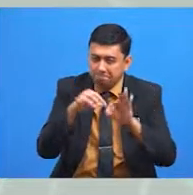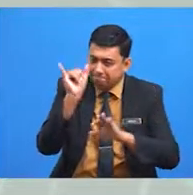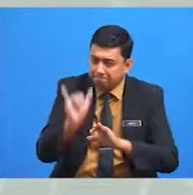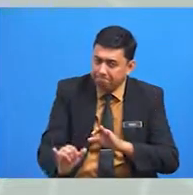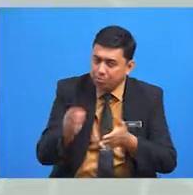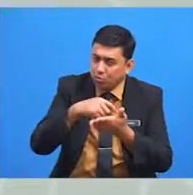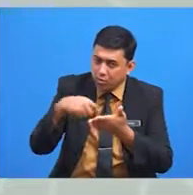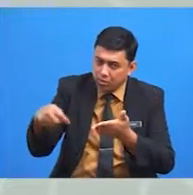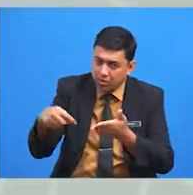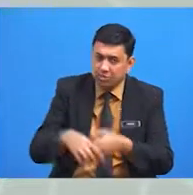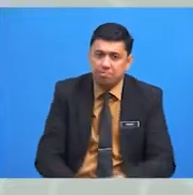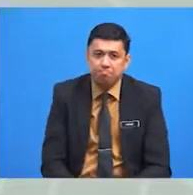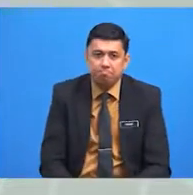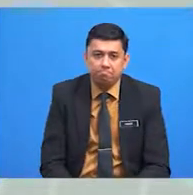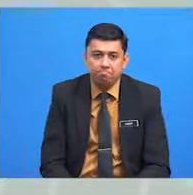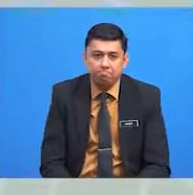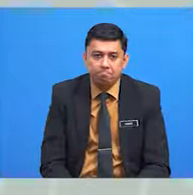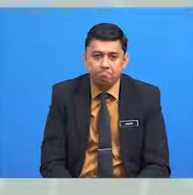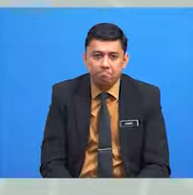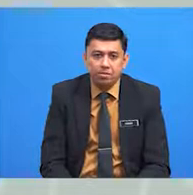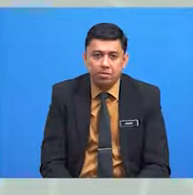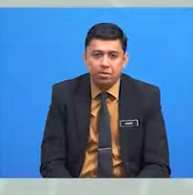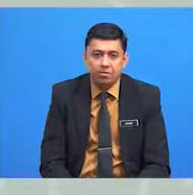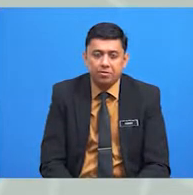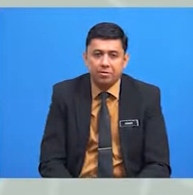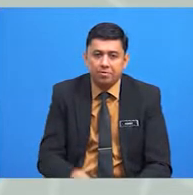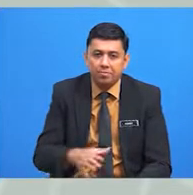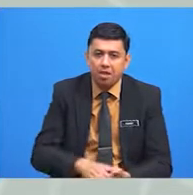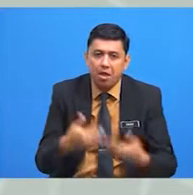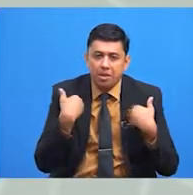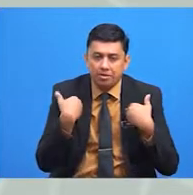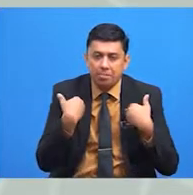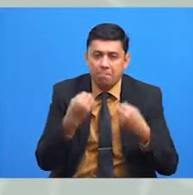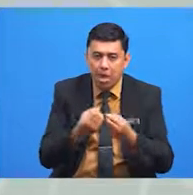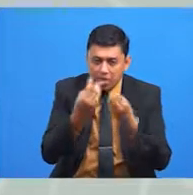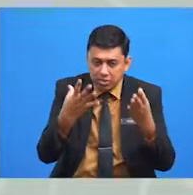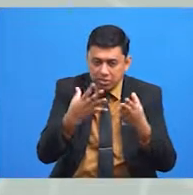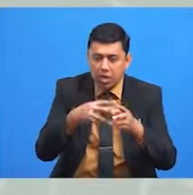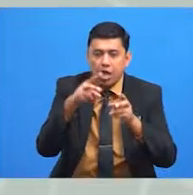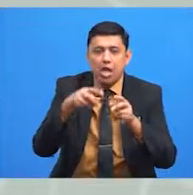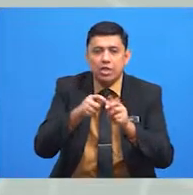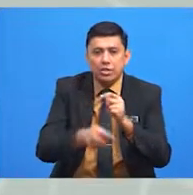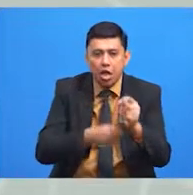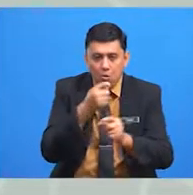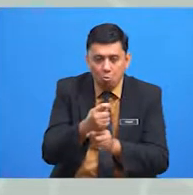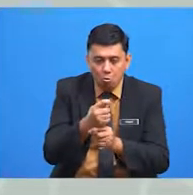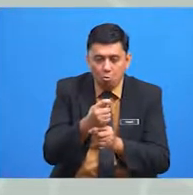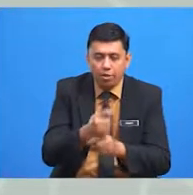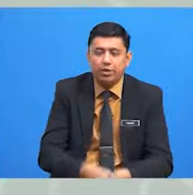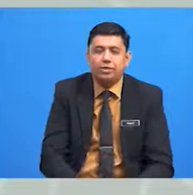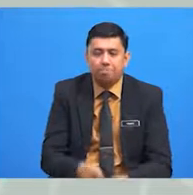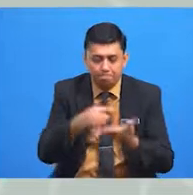Malang, Pak Belalang, Si Luncai. Hikayat Anggung Cik Tunggal, An English Malay